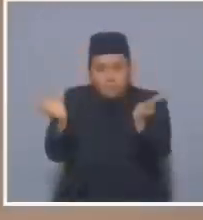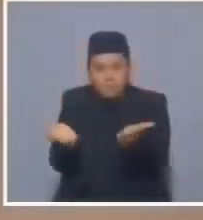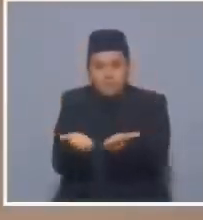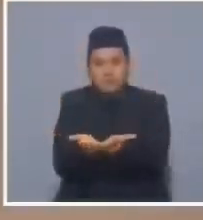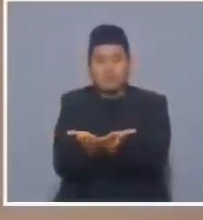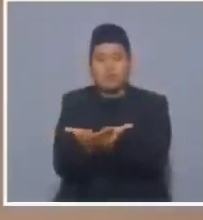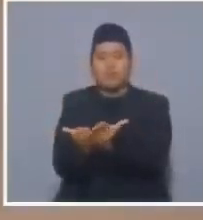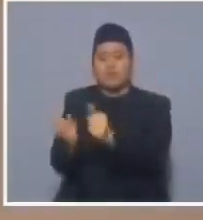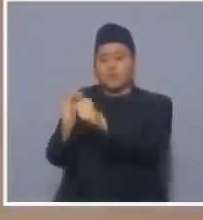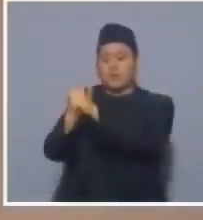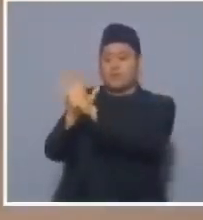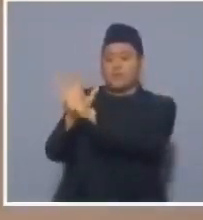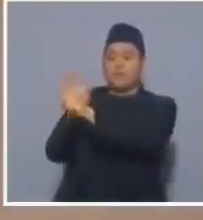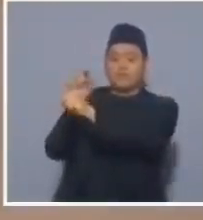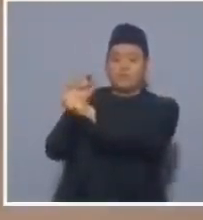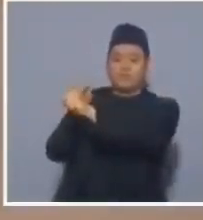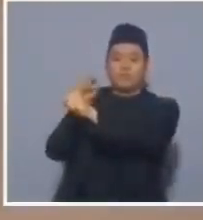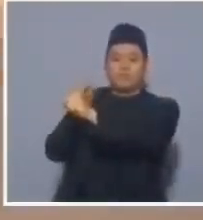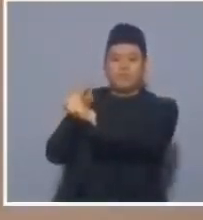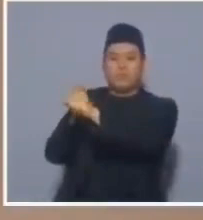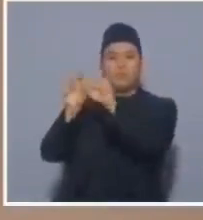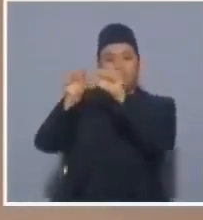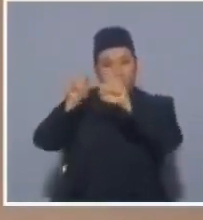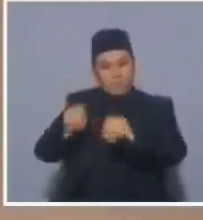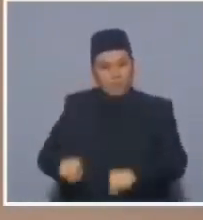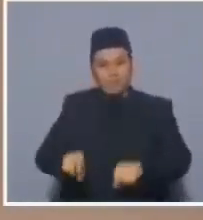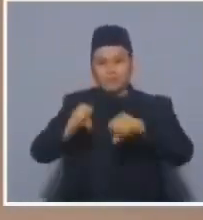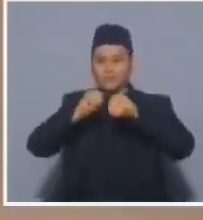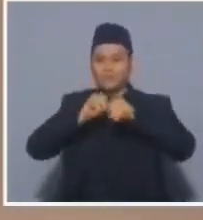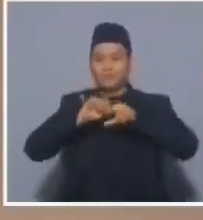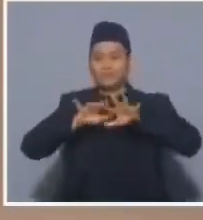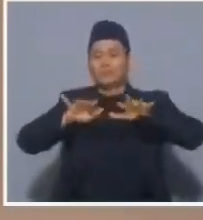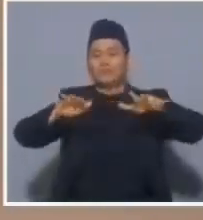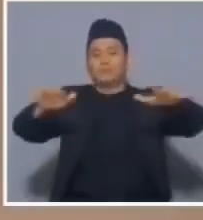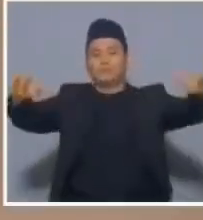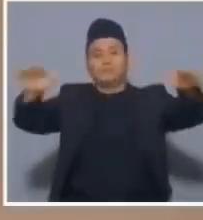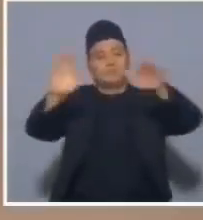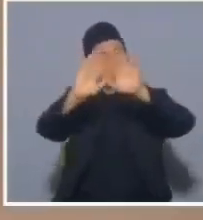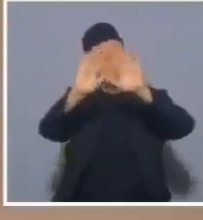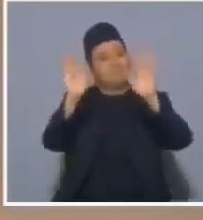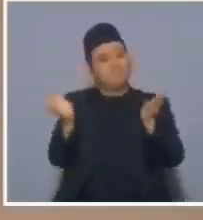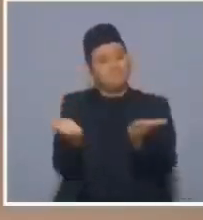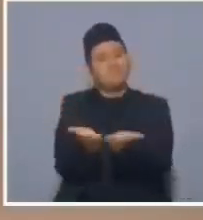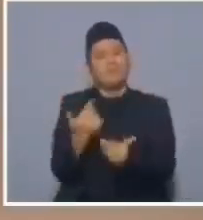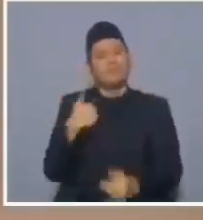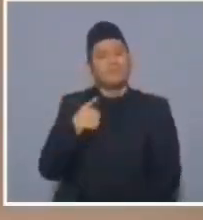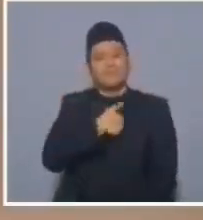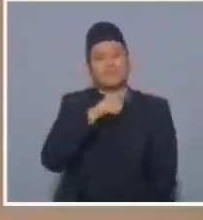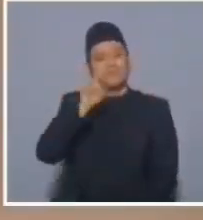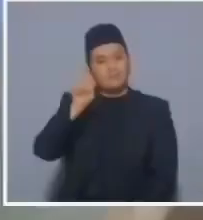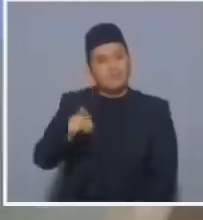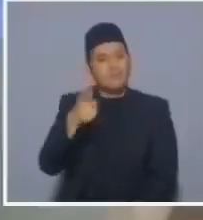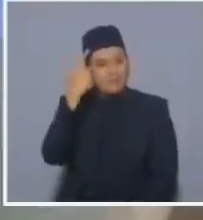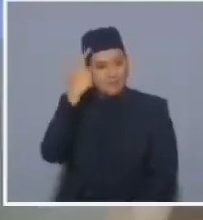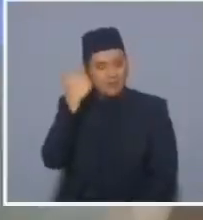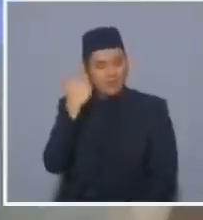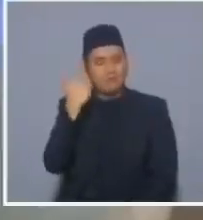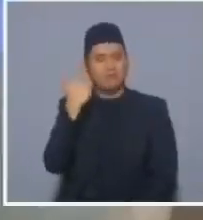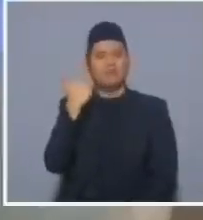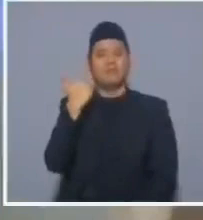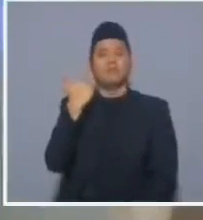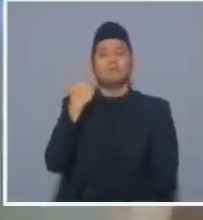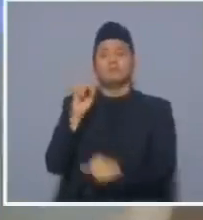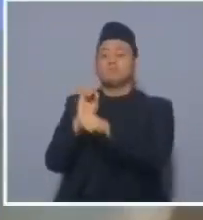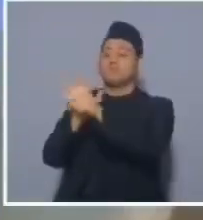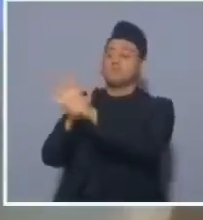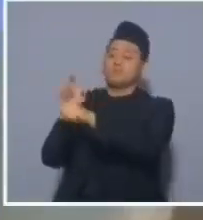Makhluk ciptaan Allah dibenarkan untuk menyebabkan penyakit kepada kita. Jadi kita kena kenal apakah penyakit SARS-CoV-2